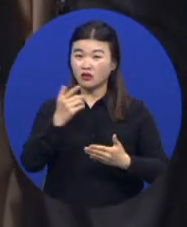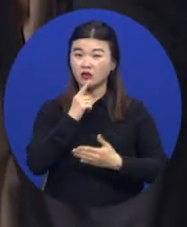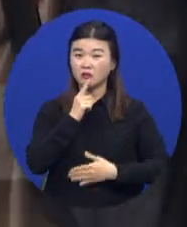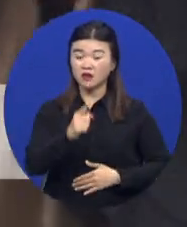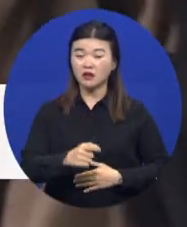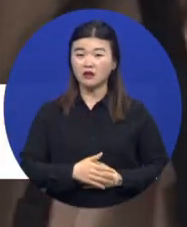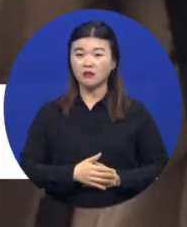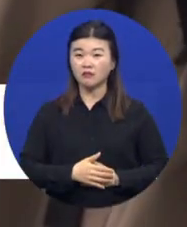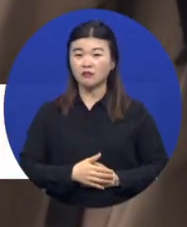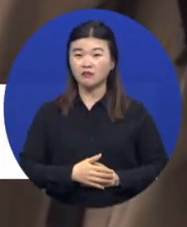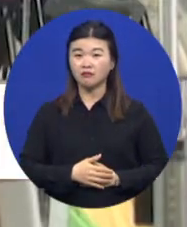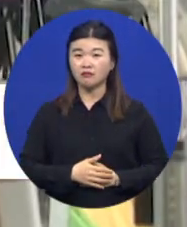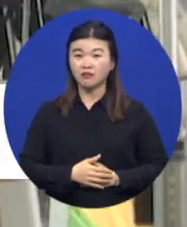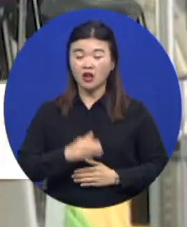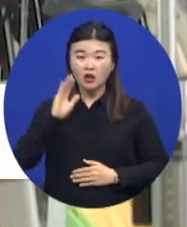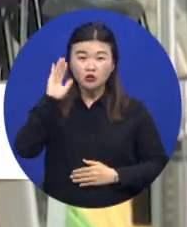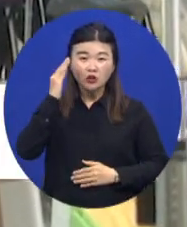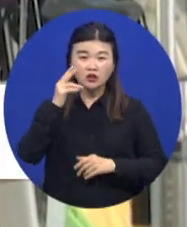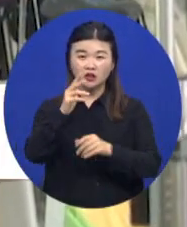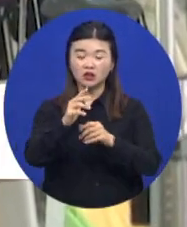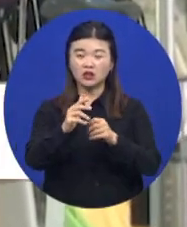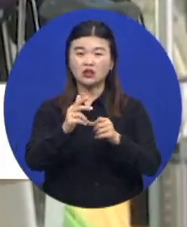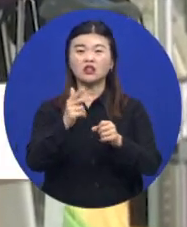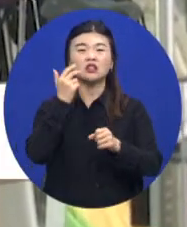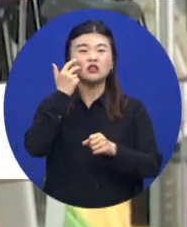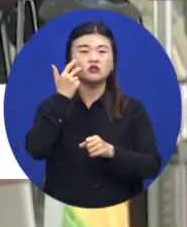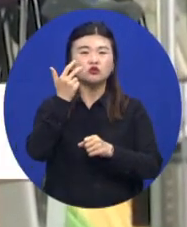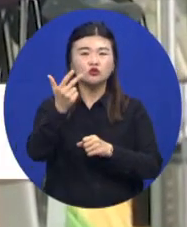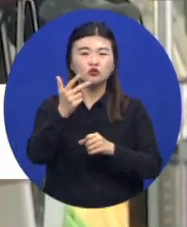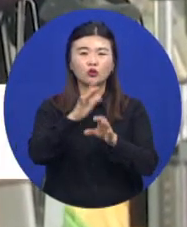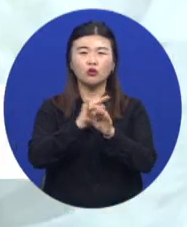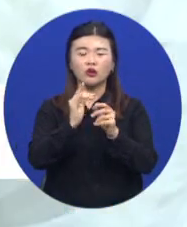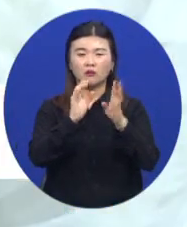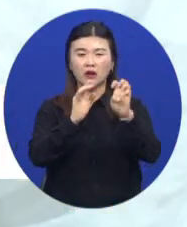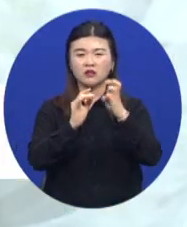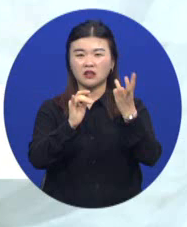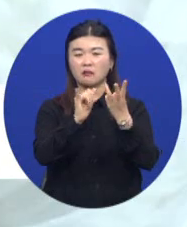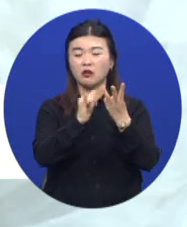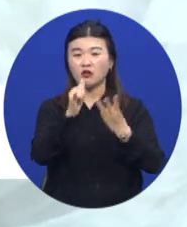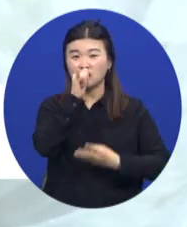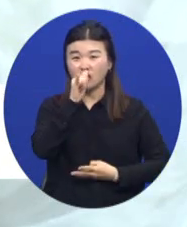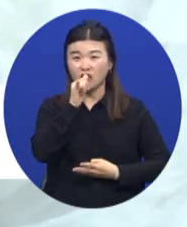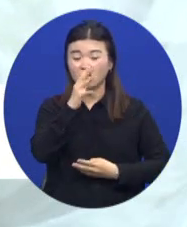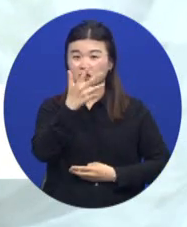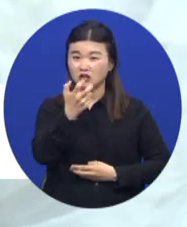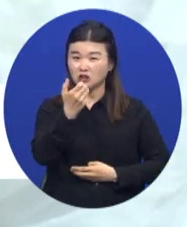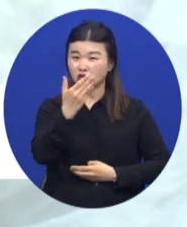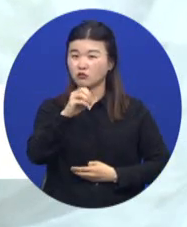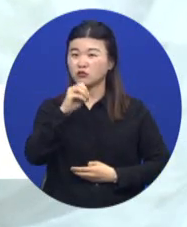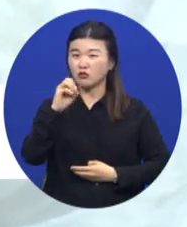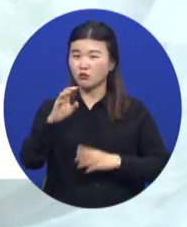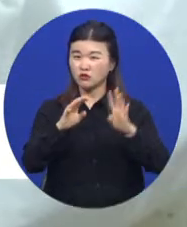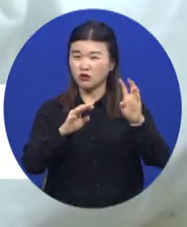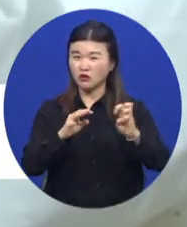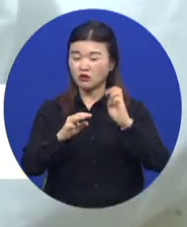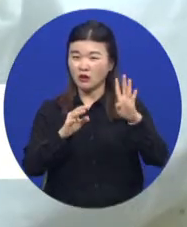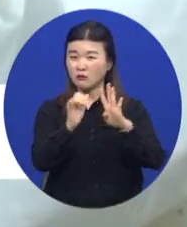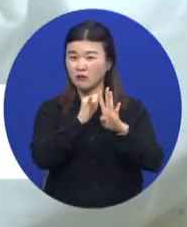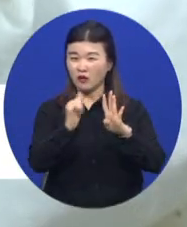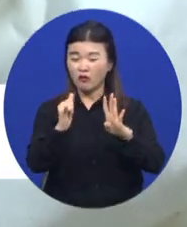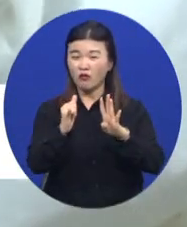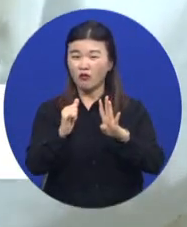것입니다. 최근 일주일 사이 발생한 확진자는 43명, 79%인 34명은